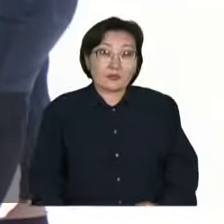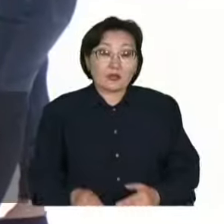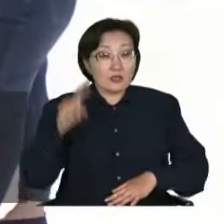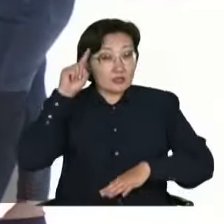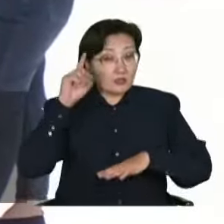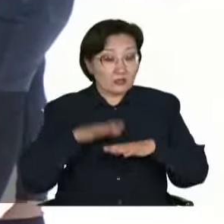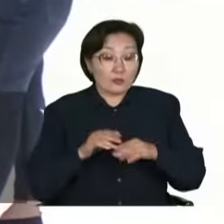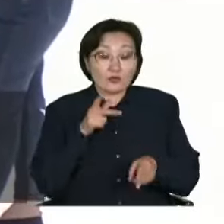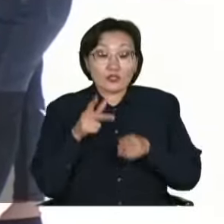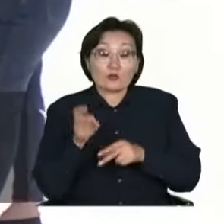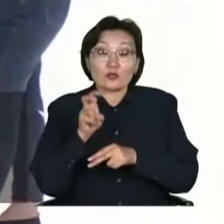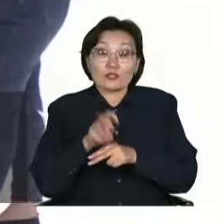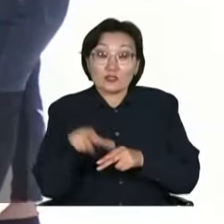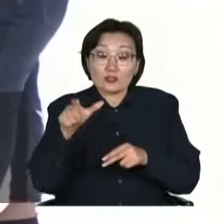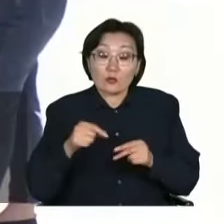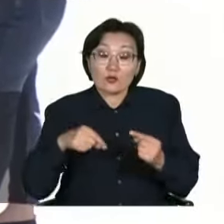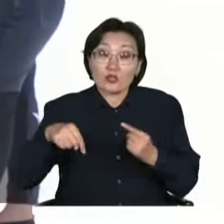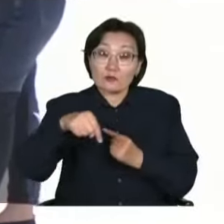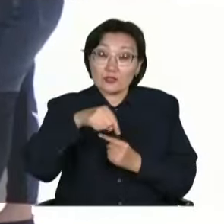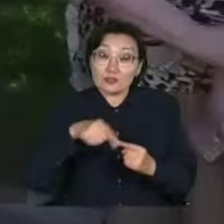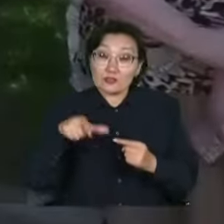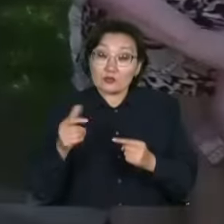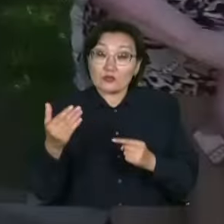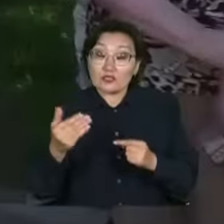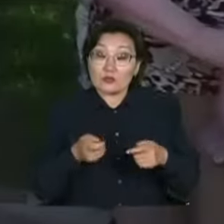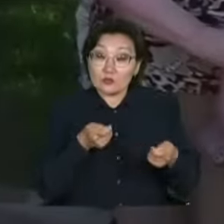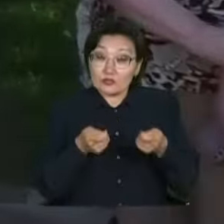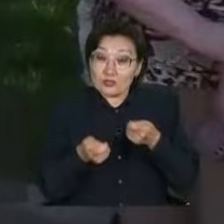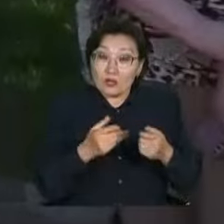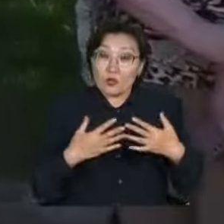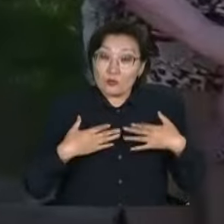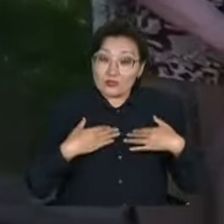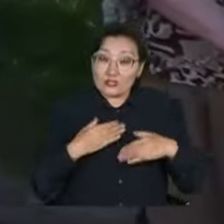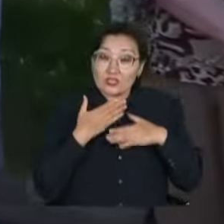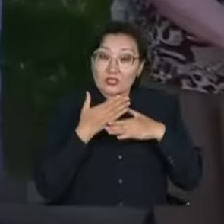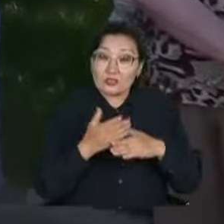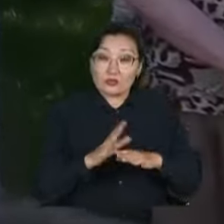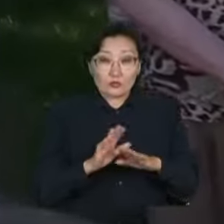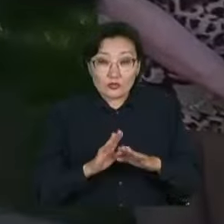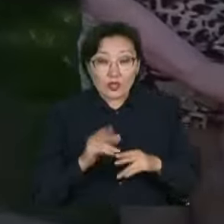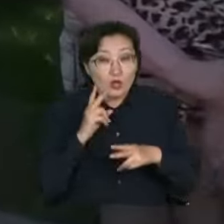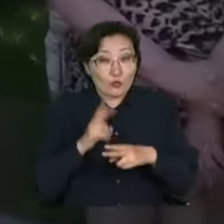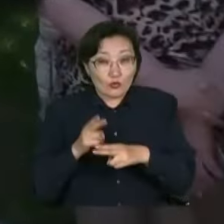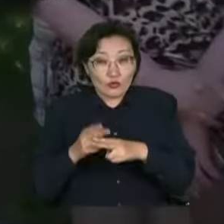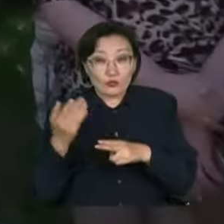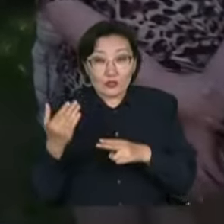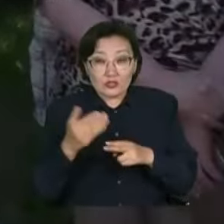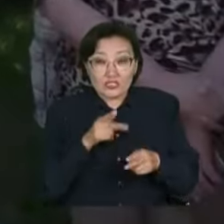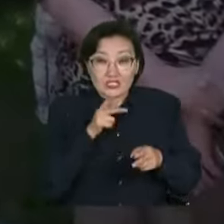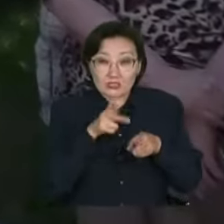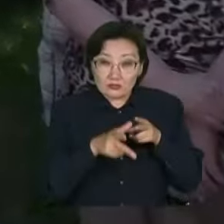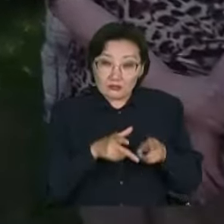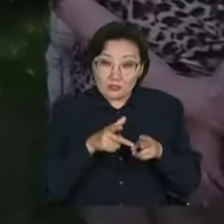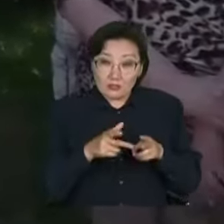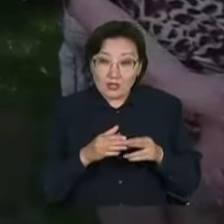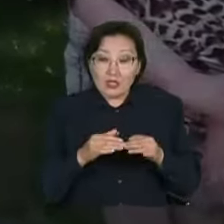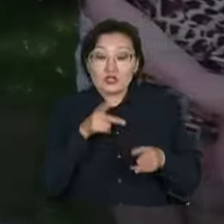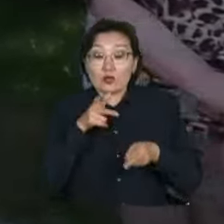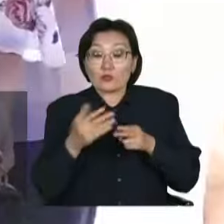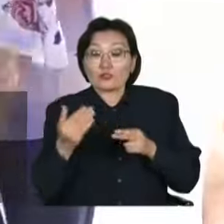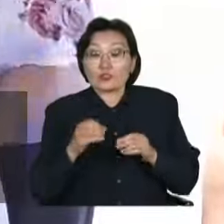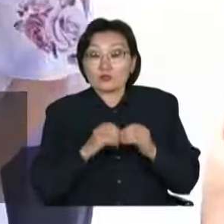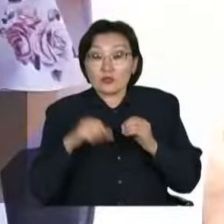Әкімдікке базына айта келгендер бизнес өкілдері. Олар шенеуніктерге бізді қолдаудың орнына бөгет болып жатырсыздар деп қынжылды. Шағым